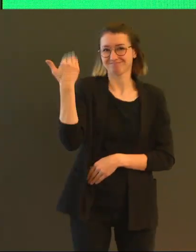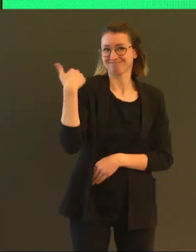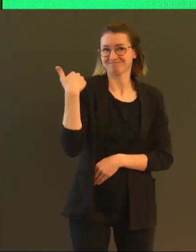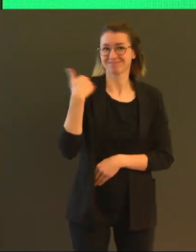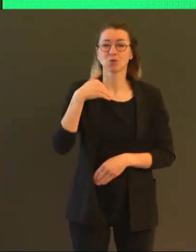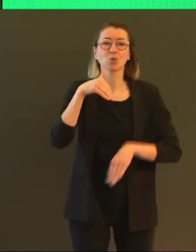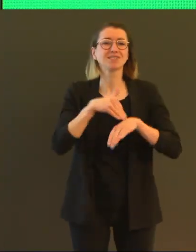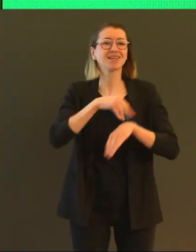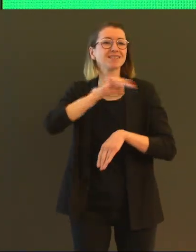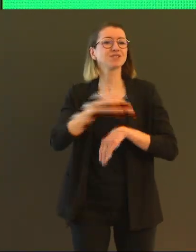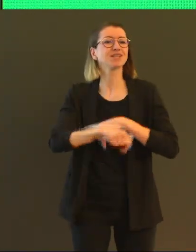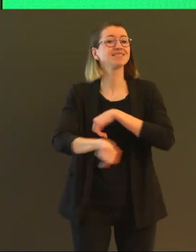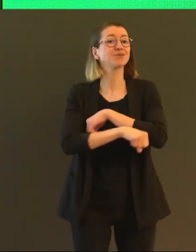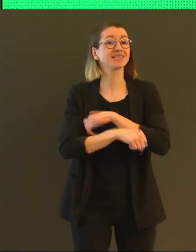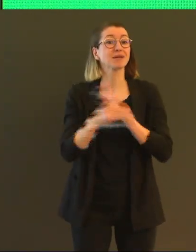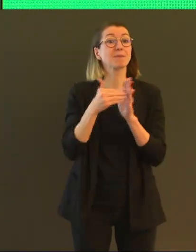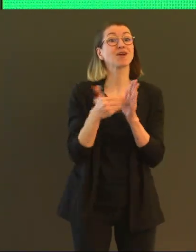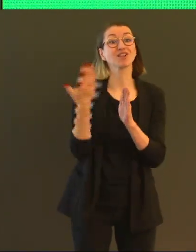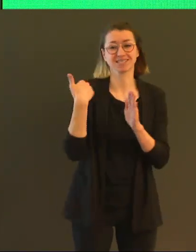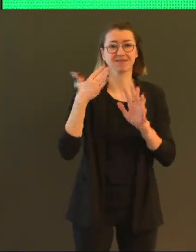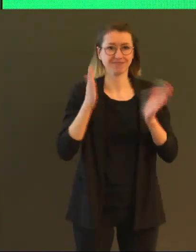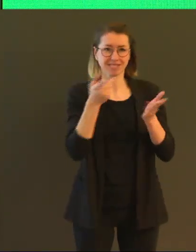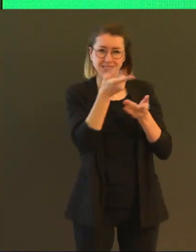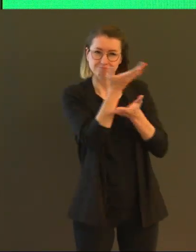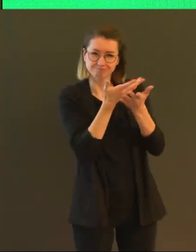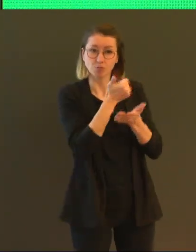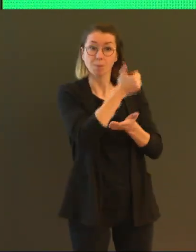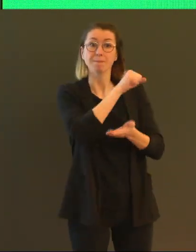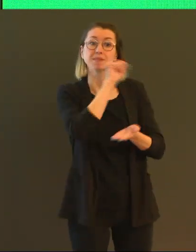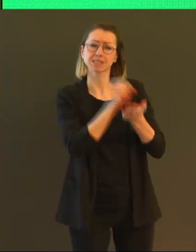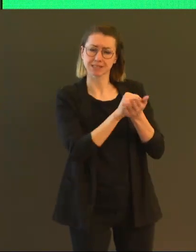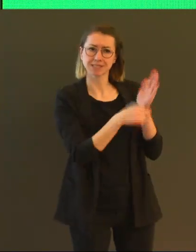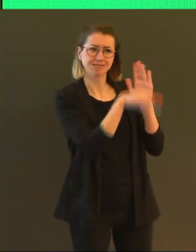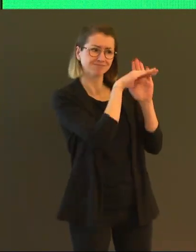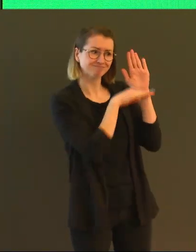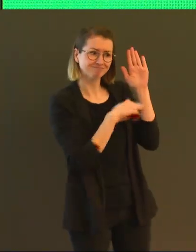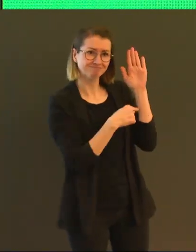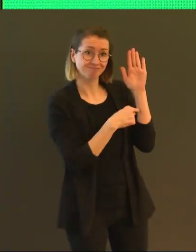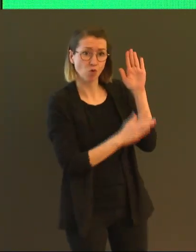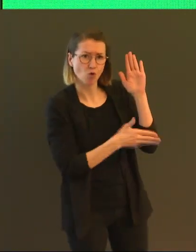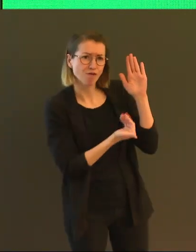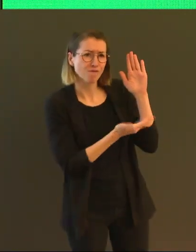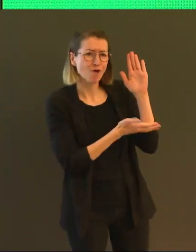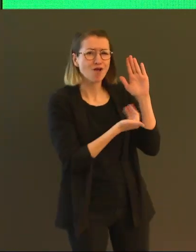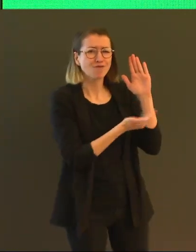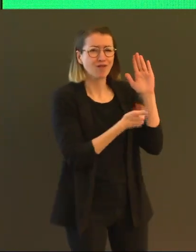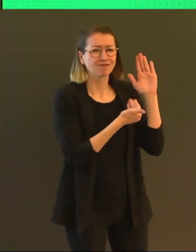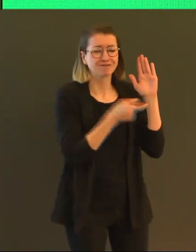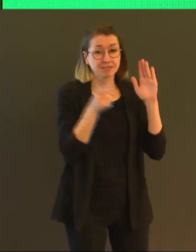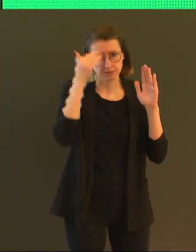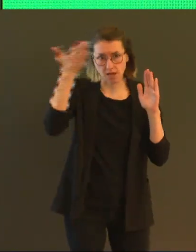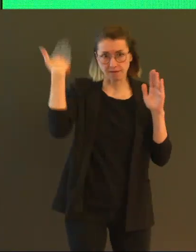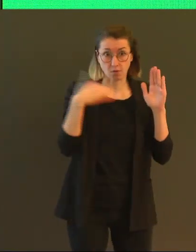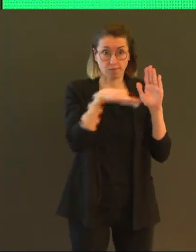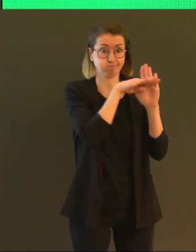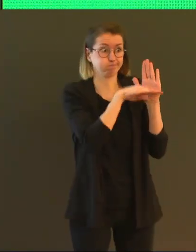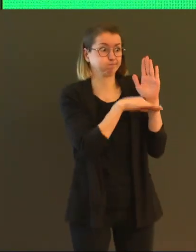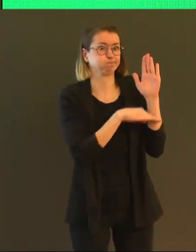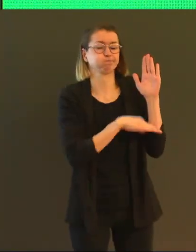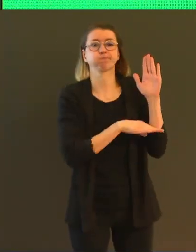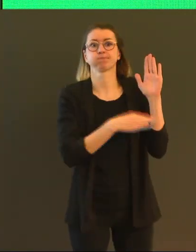lever progressivement de nouvelles mesures qui ont été mises en place de manière renforcée pour la lutte contre le coronavirus. Cela nous donne